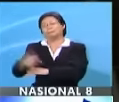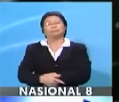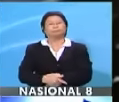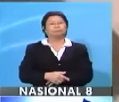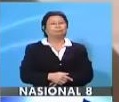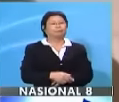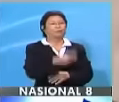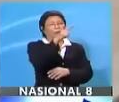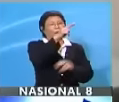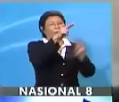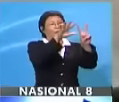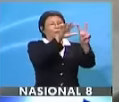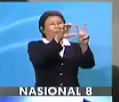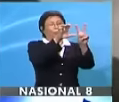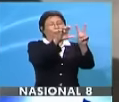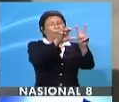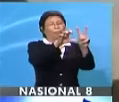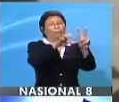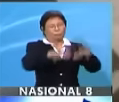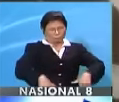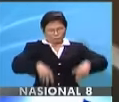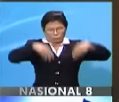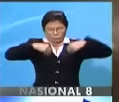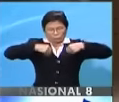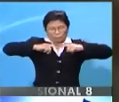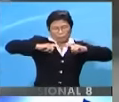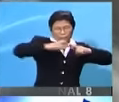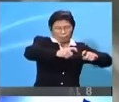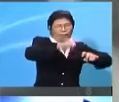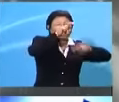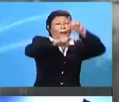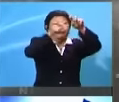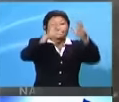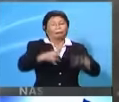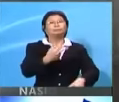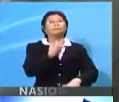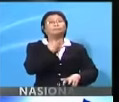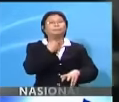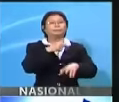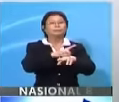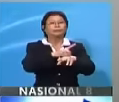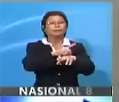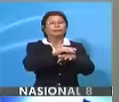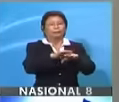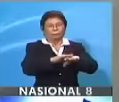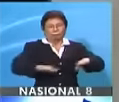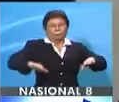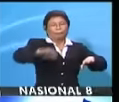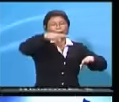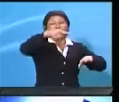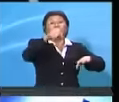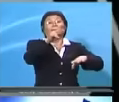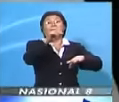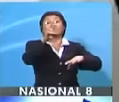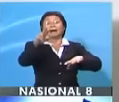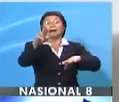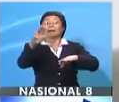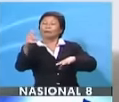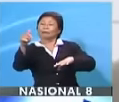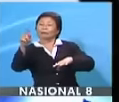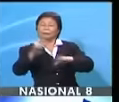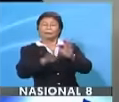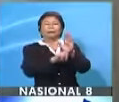Terdahulu, sebanyak 250 helai selimut diberikan kepada pendaki yang terperangkap di Laban Rata dan Sayat-Sayat pada